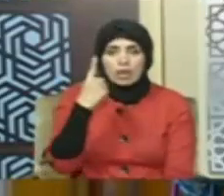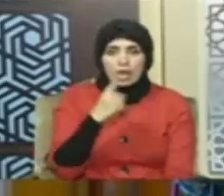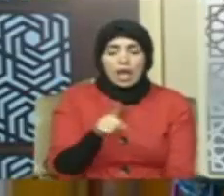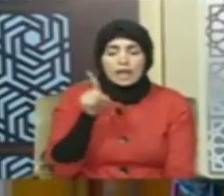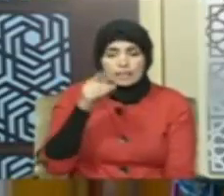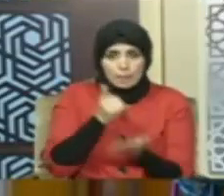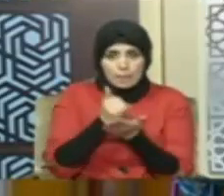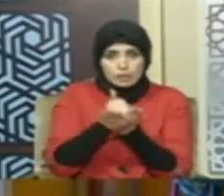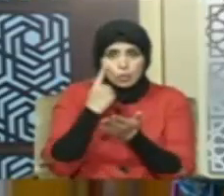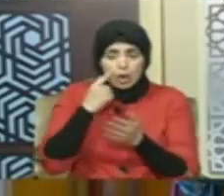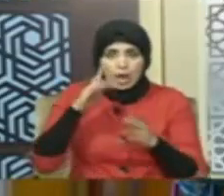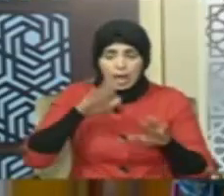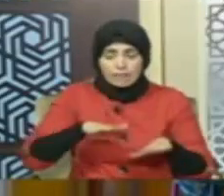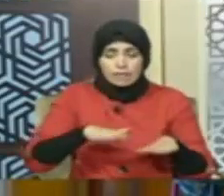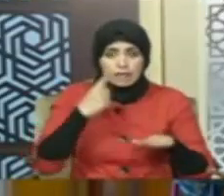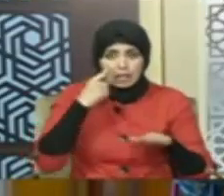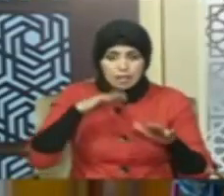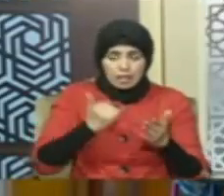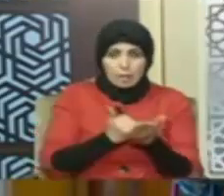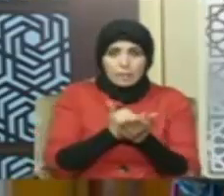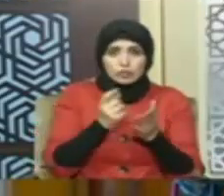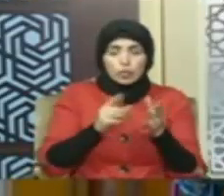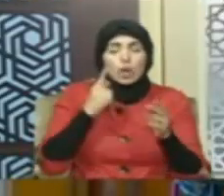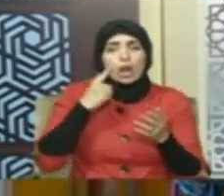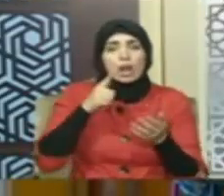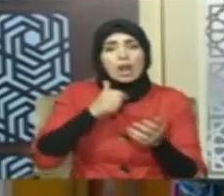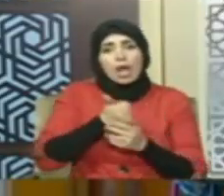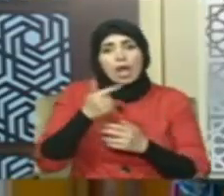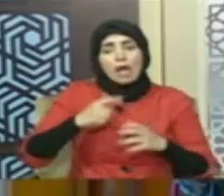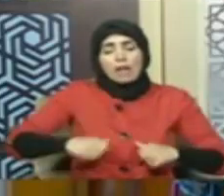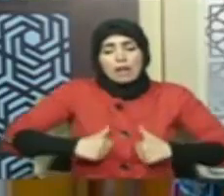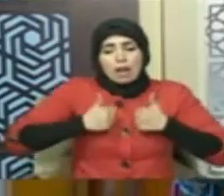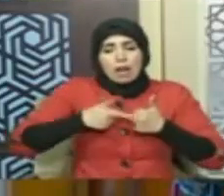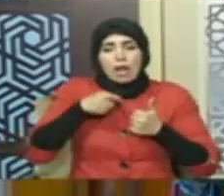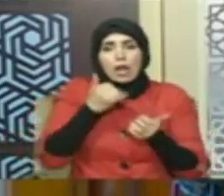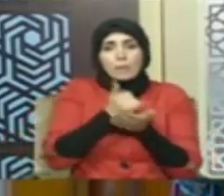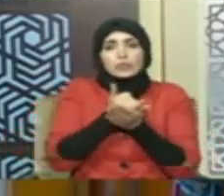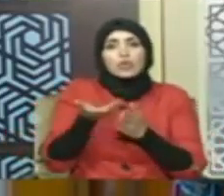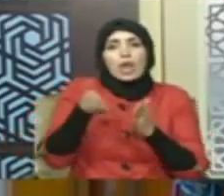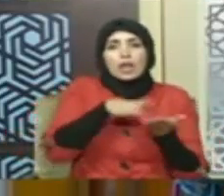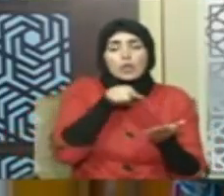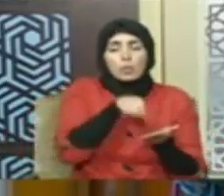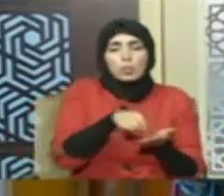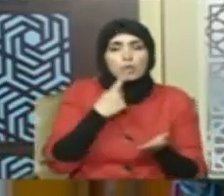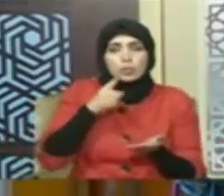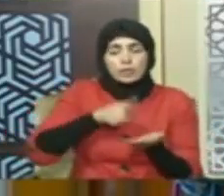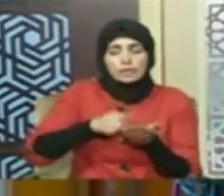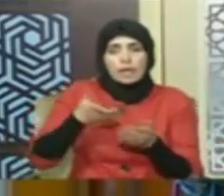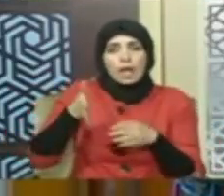تحيي وتميت بيدك الخير، وأنت على كل شيء قدير.